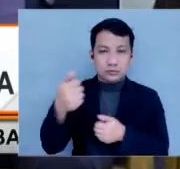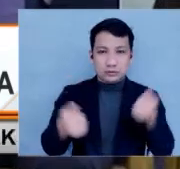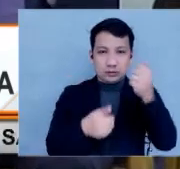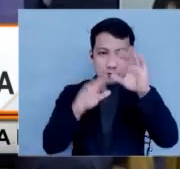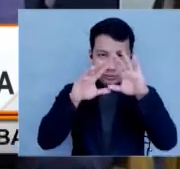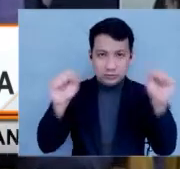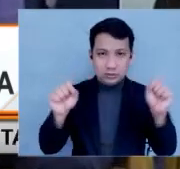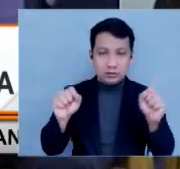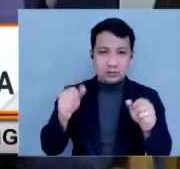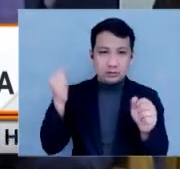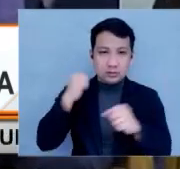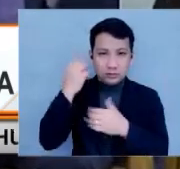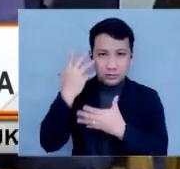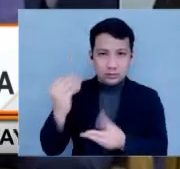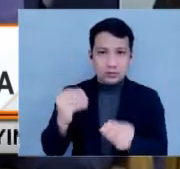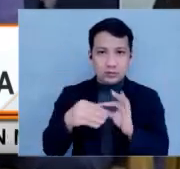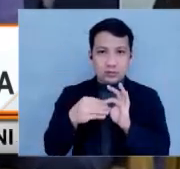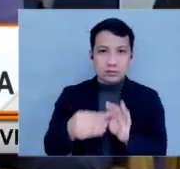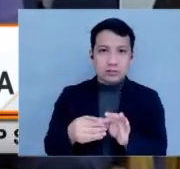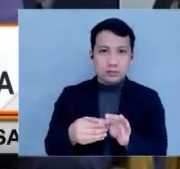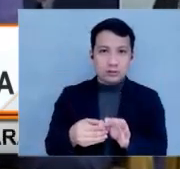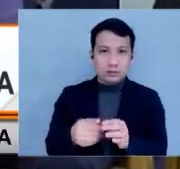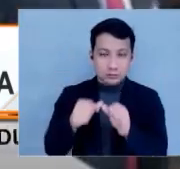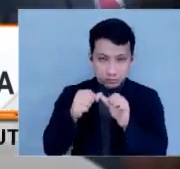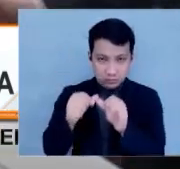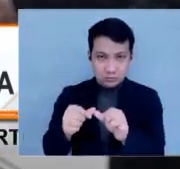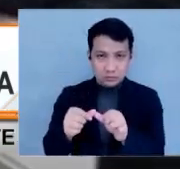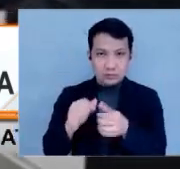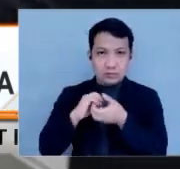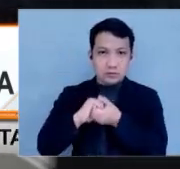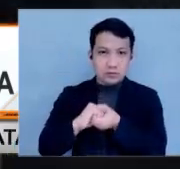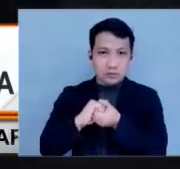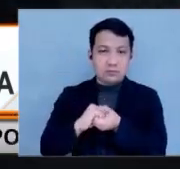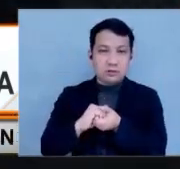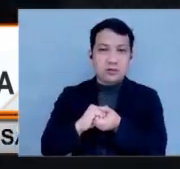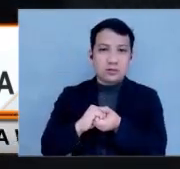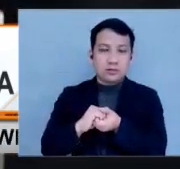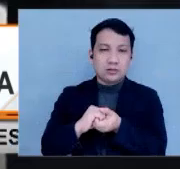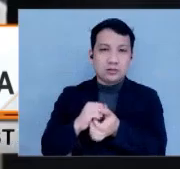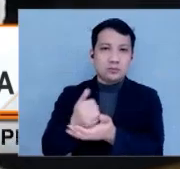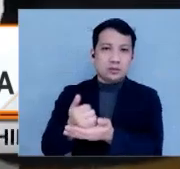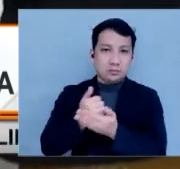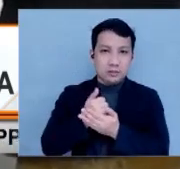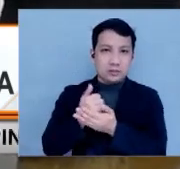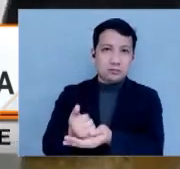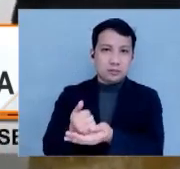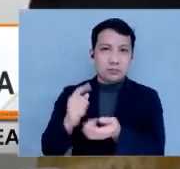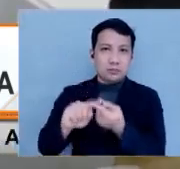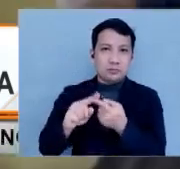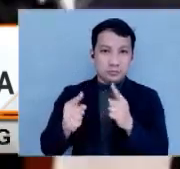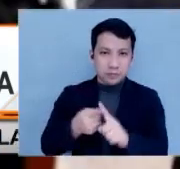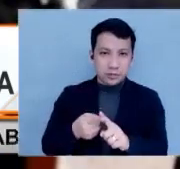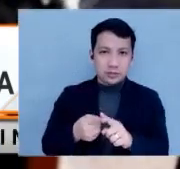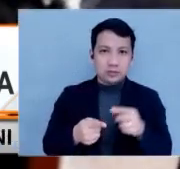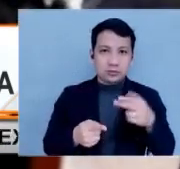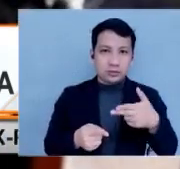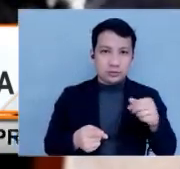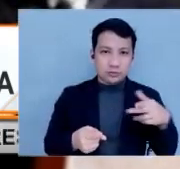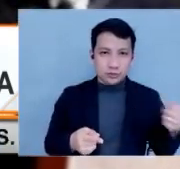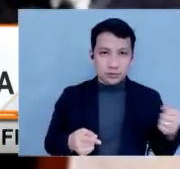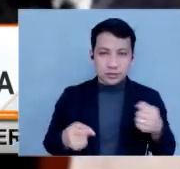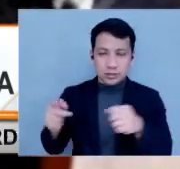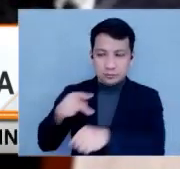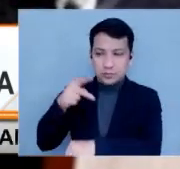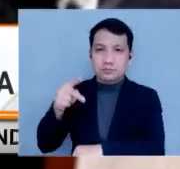si Pangulong Marcos na magpapatuloy ang pakikipagtulungan at pagkakaibigan ng Pilipinas at Indonesia. Bukod naman sa